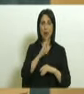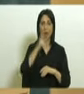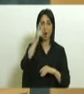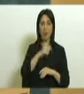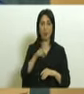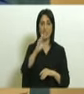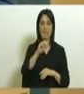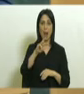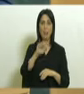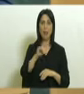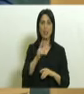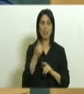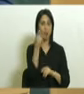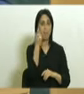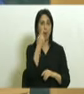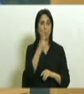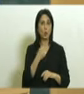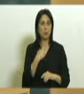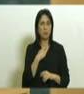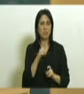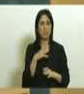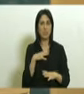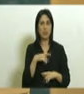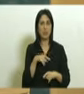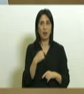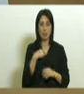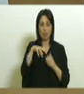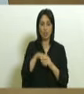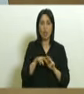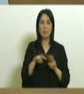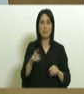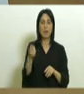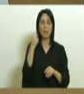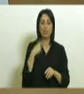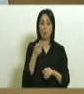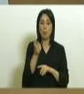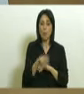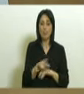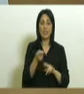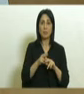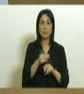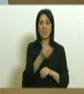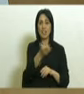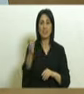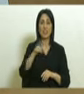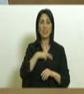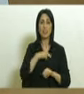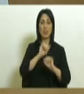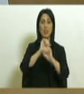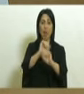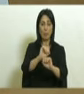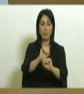ეგერ სამადაშვილი რატო მემუქრებოდა, რას მერჩოდა? მე ხო შინაგან საქმეთა მინისტრი მაშინ მოვედი იმისთვის, რომ თქვენ დეპუტატები